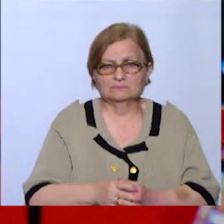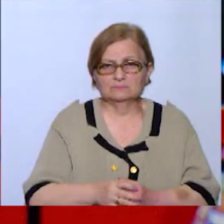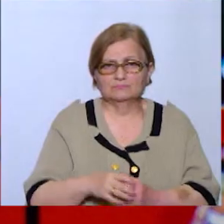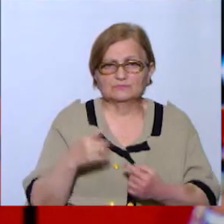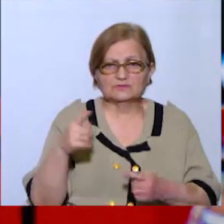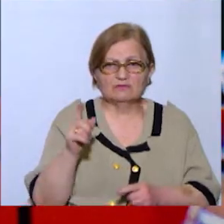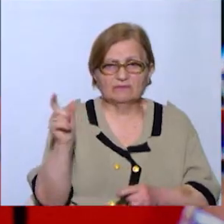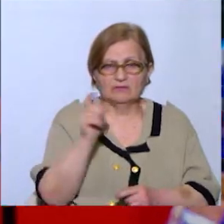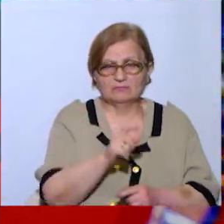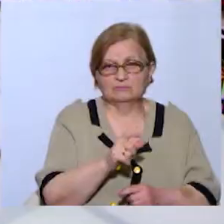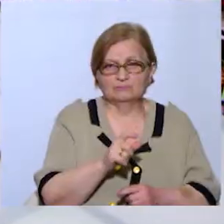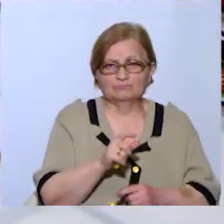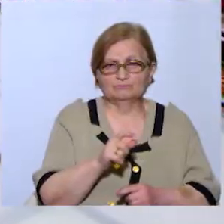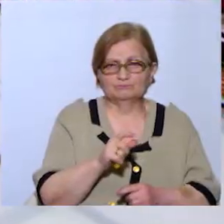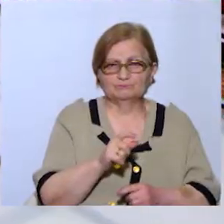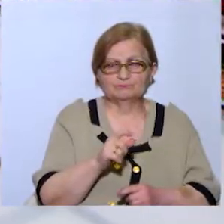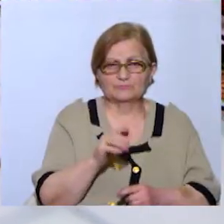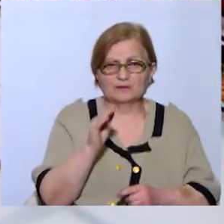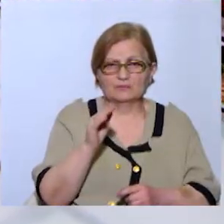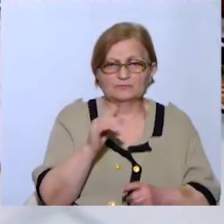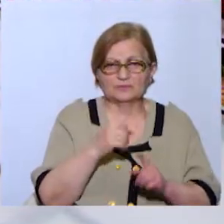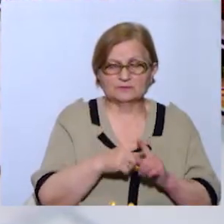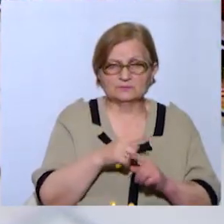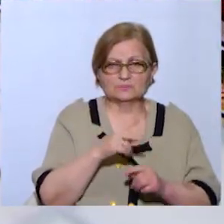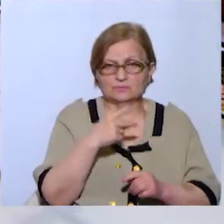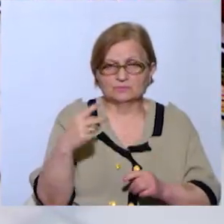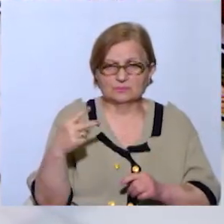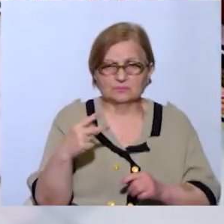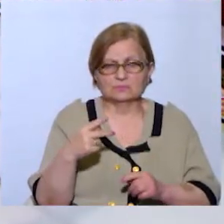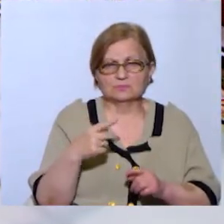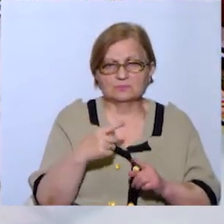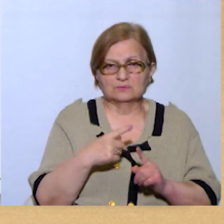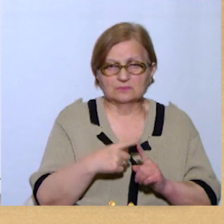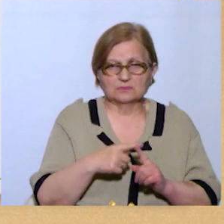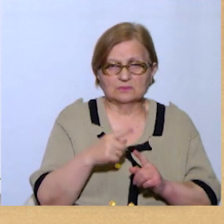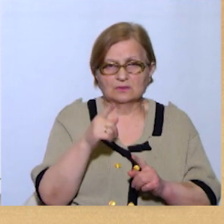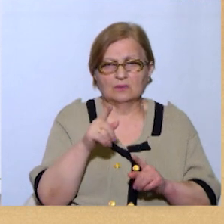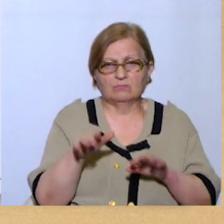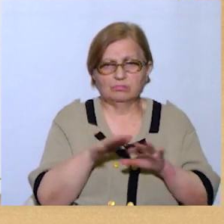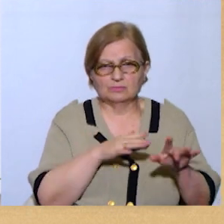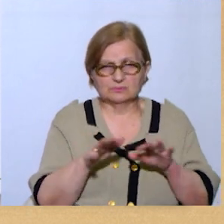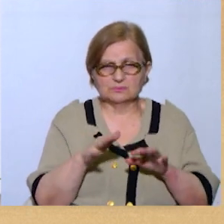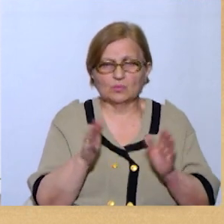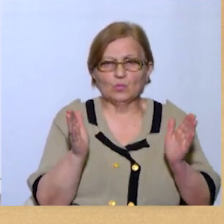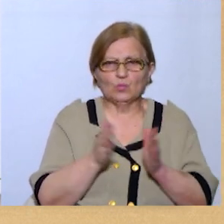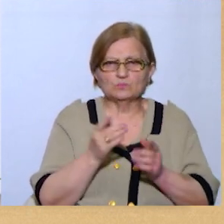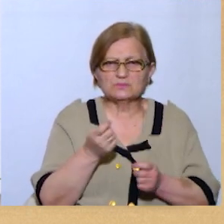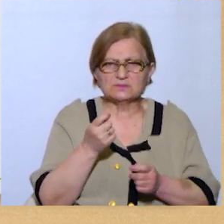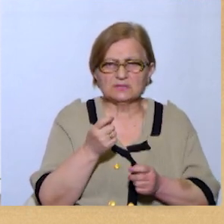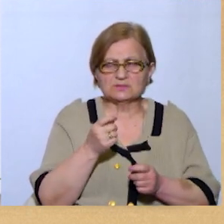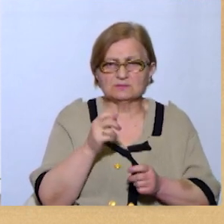შემდეგი ამოცანა. f(x)-ი უდრის x² + px პლუს q ფუნქციის უმცირესი მნიშვნელობა არის